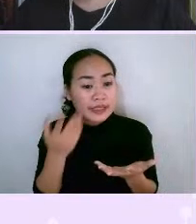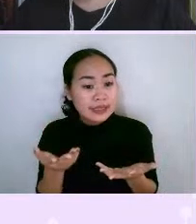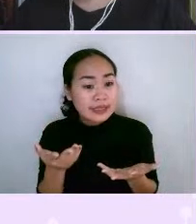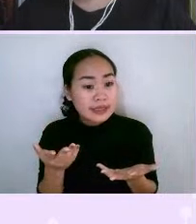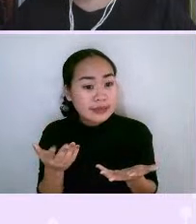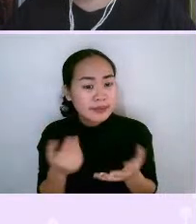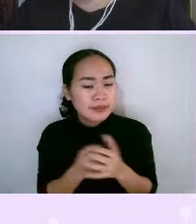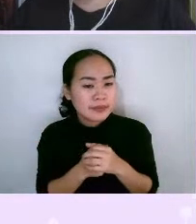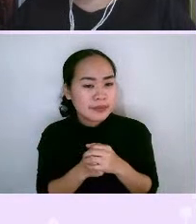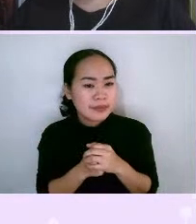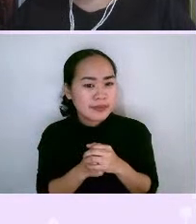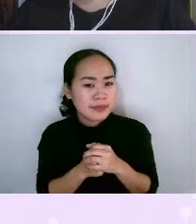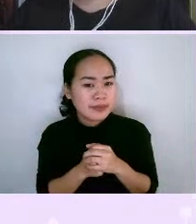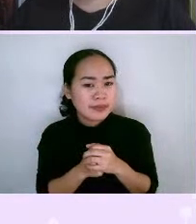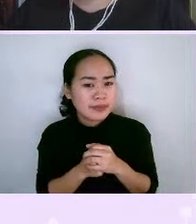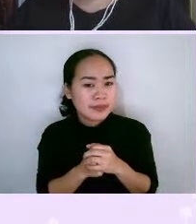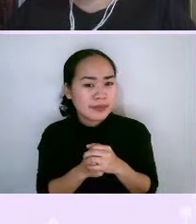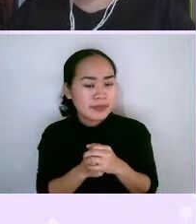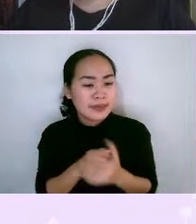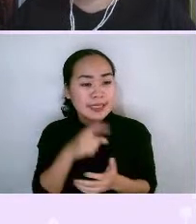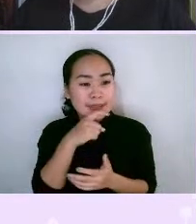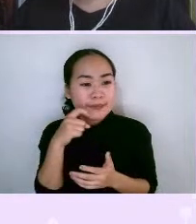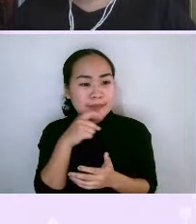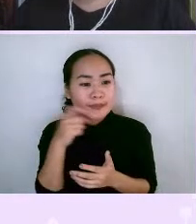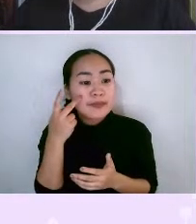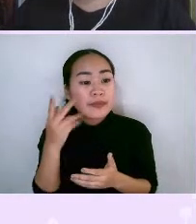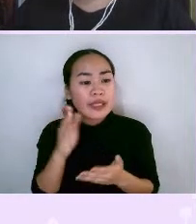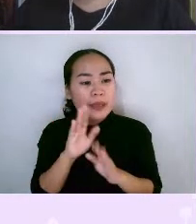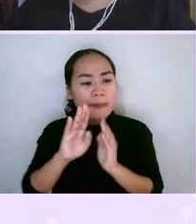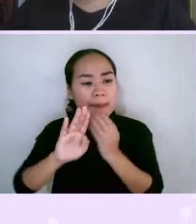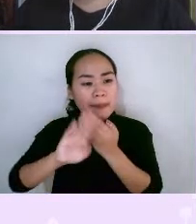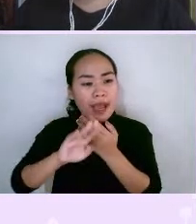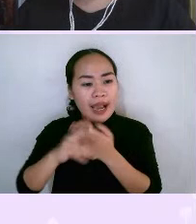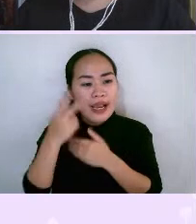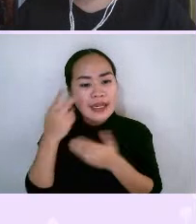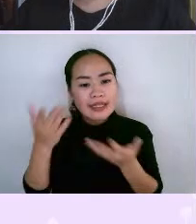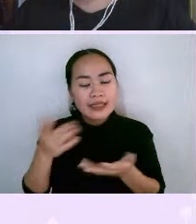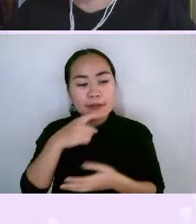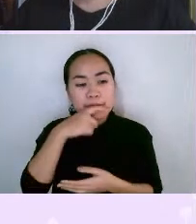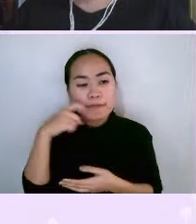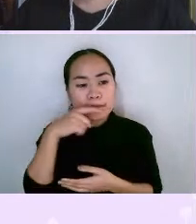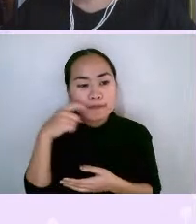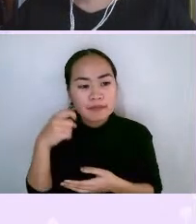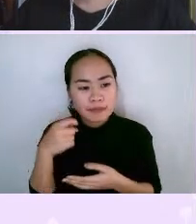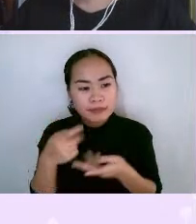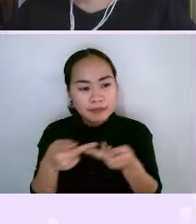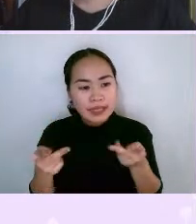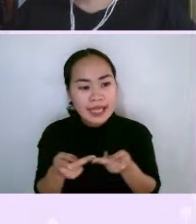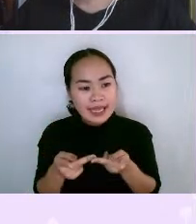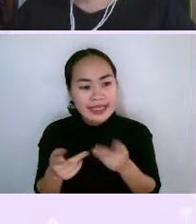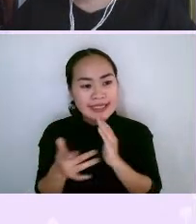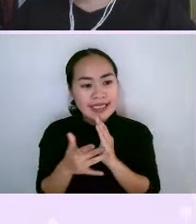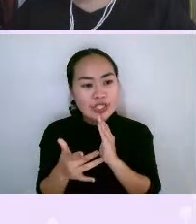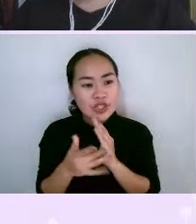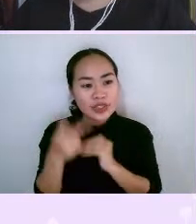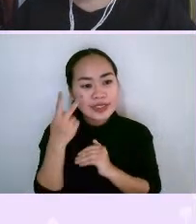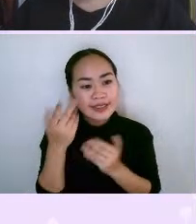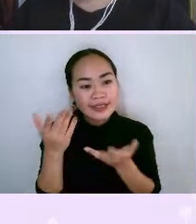ay drying facilities. Balikan po natin yung drying facility. Ito po yung technology rin